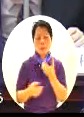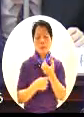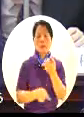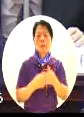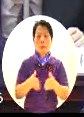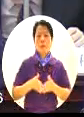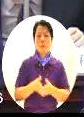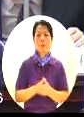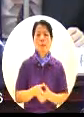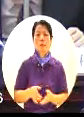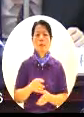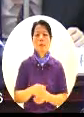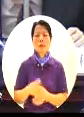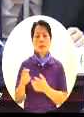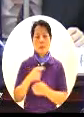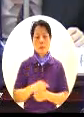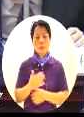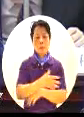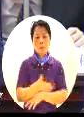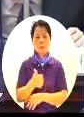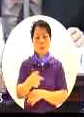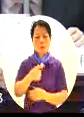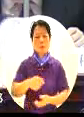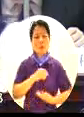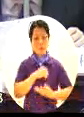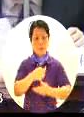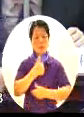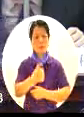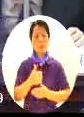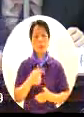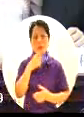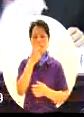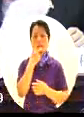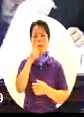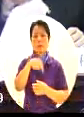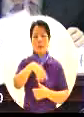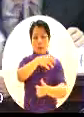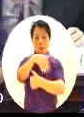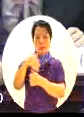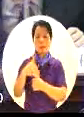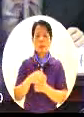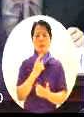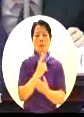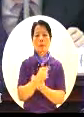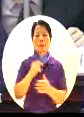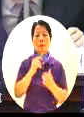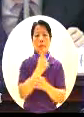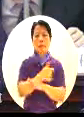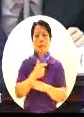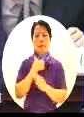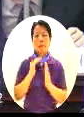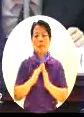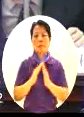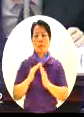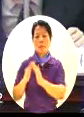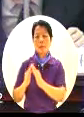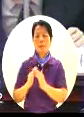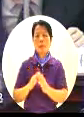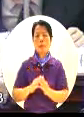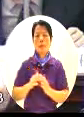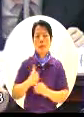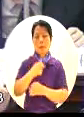有很多这些好的意见，我们在中央召集各都，我们在讨